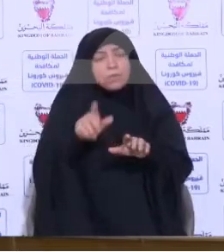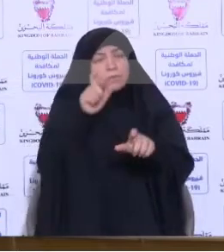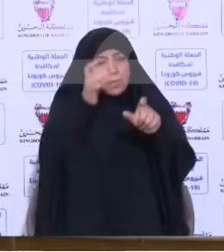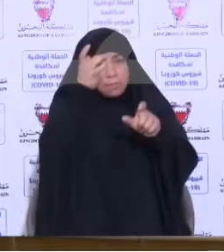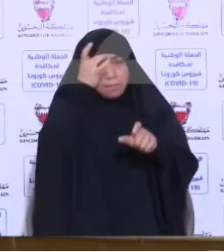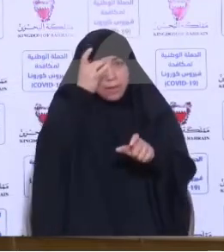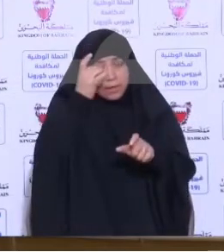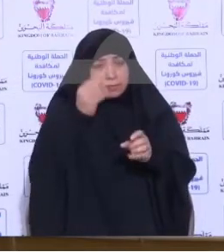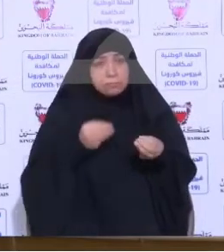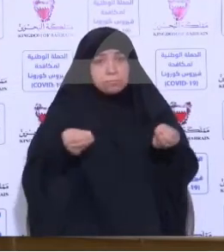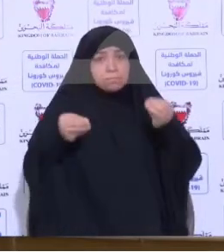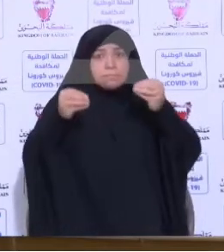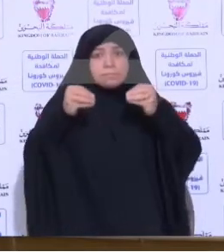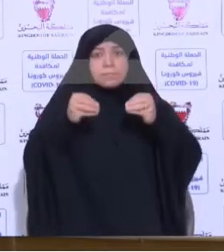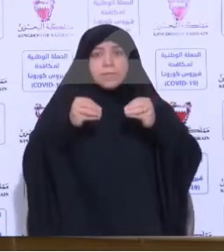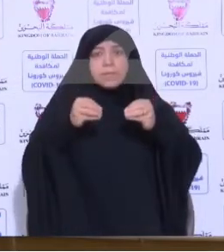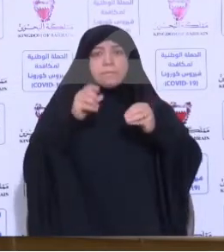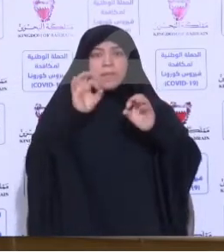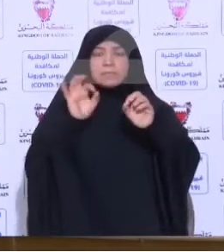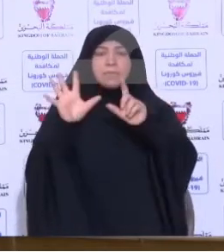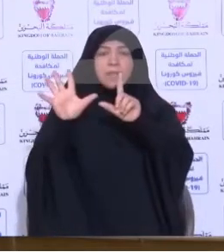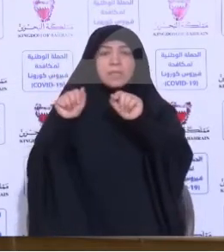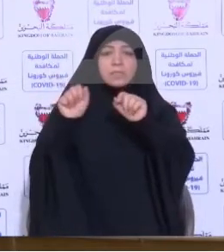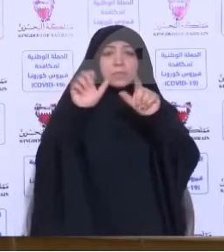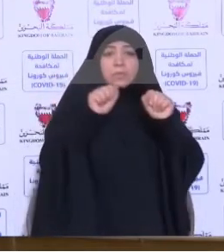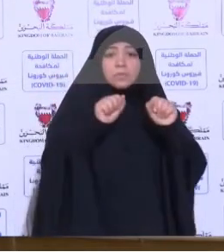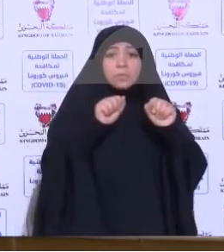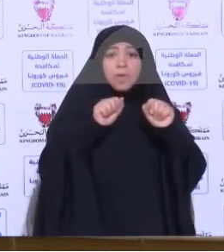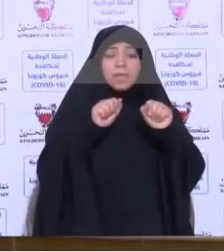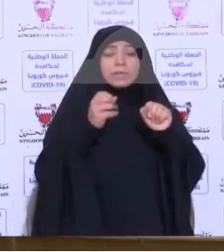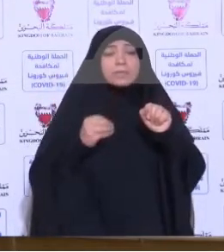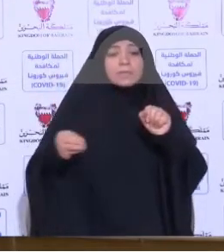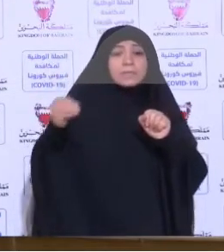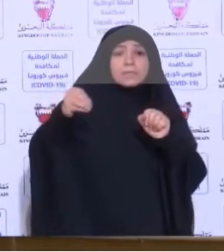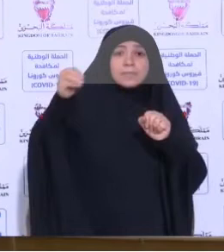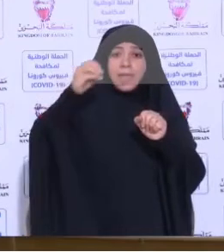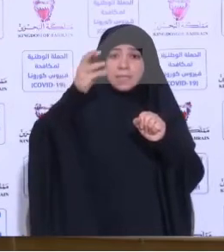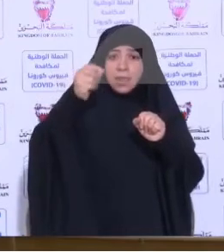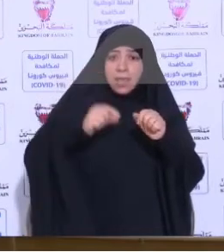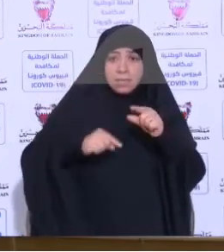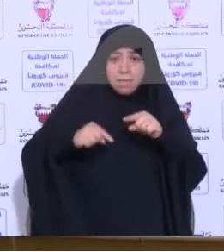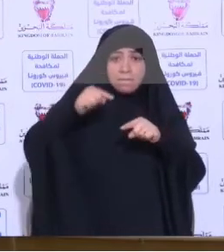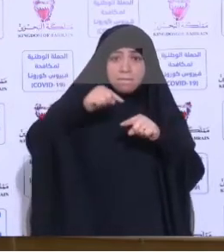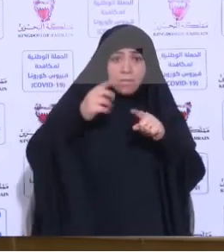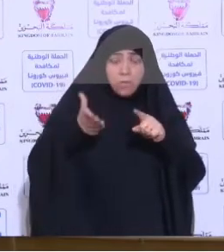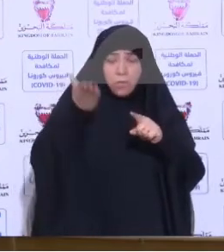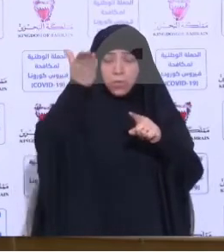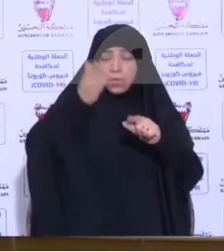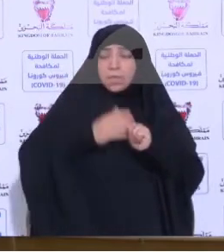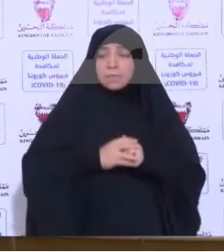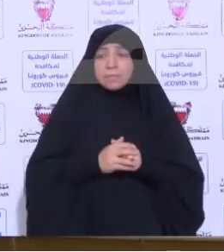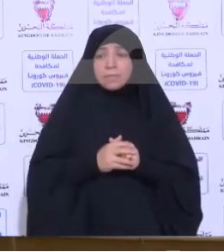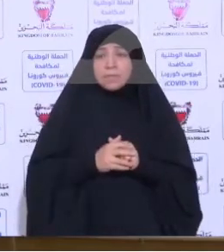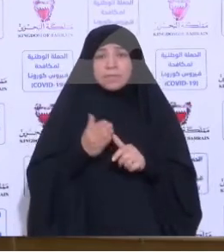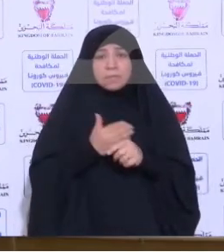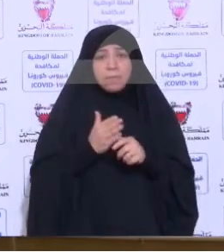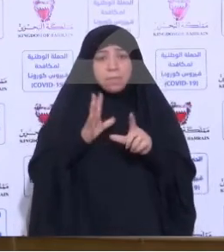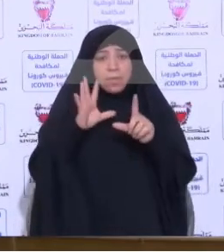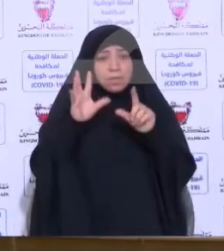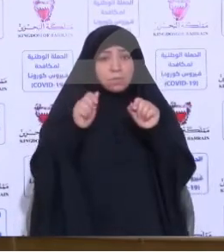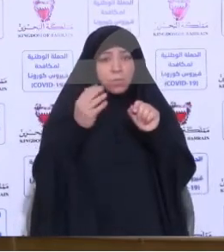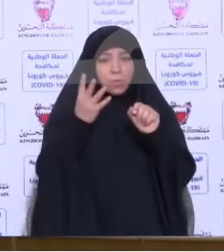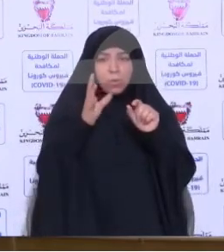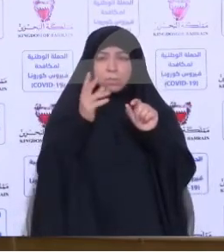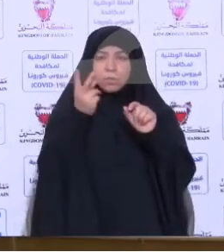خلال مدة تستغرق أقل من أسبوعين، حيث أنه عندما تكون المدة أقل من ذلك فإن ذلك